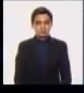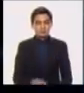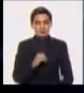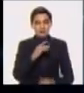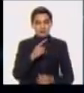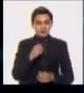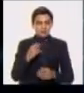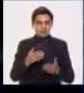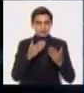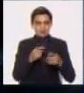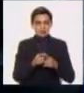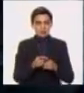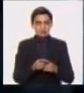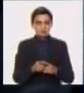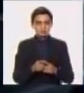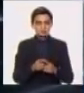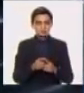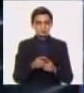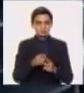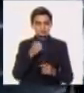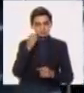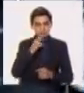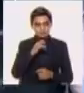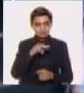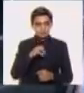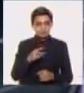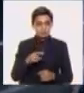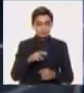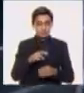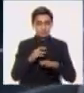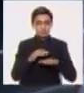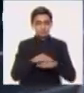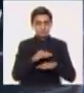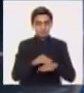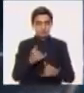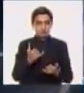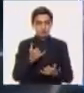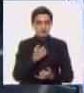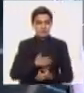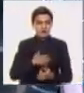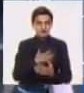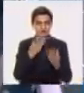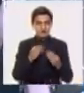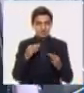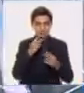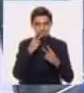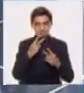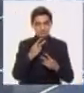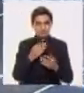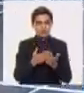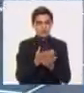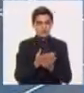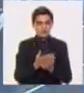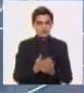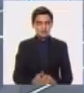Ерканат сөз сенде. Рахмет, Наталья. Амансыздар ма? Бейсенбінің басты жаңалықтарымен таныс болыңыздар. Қазір